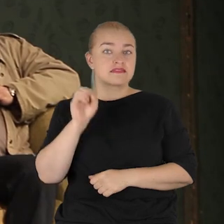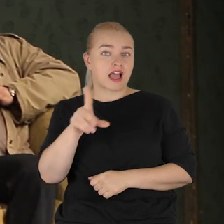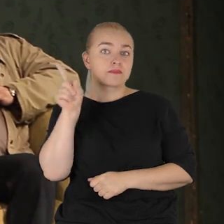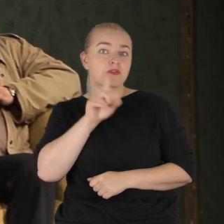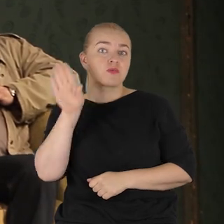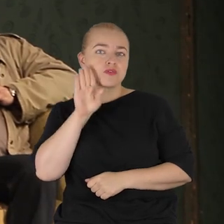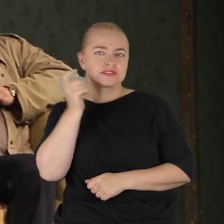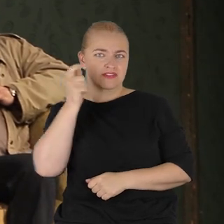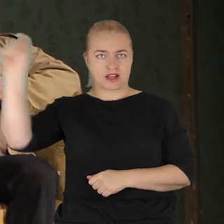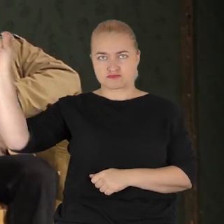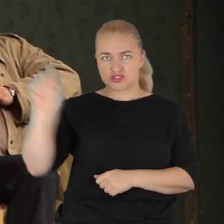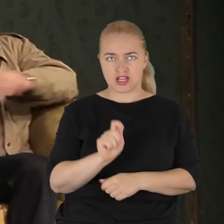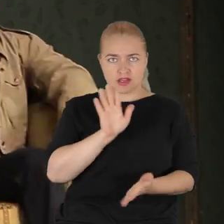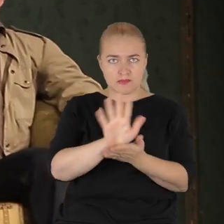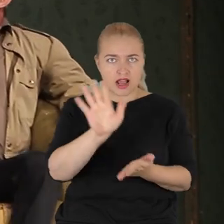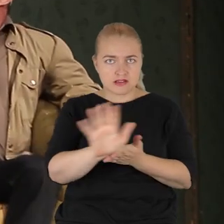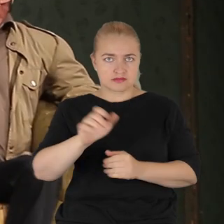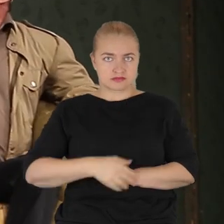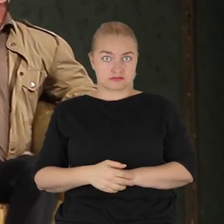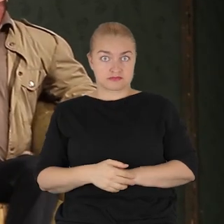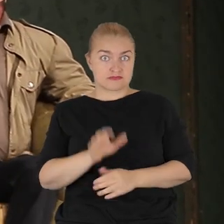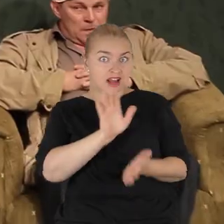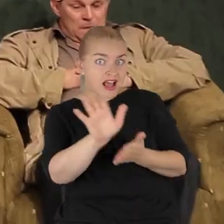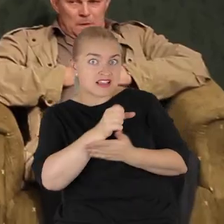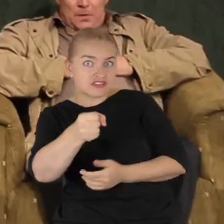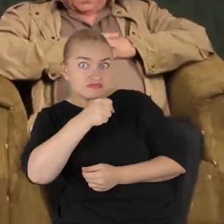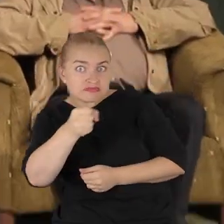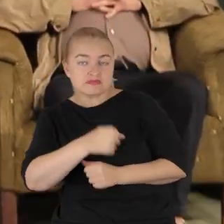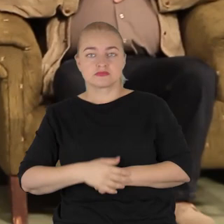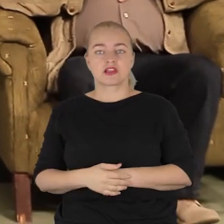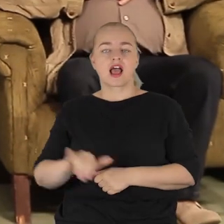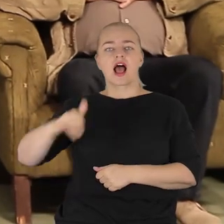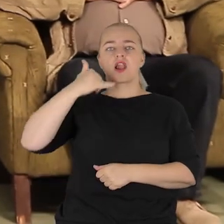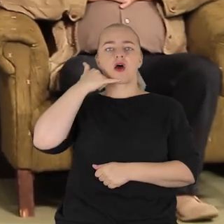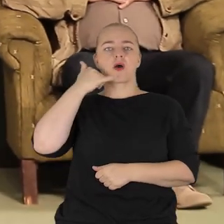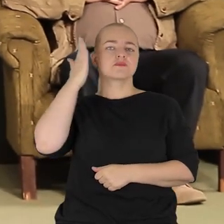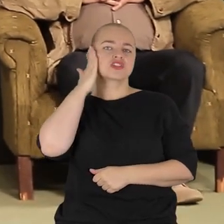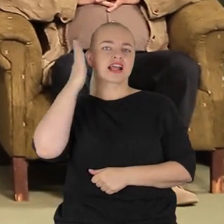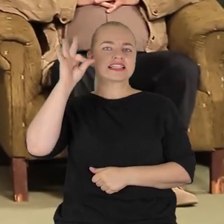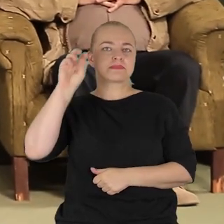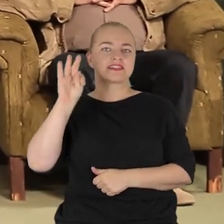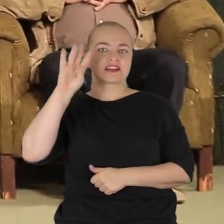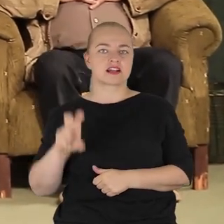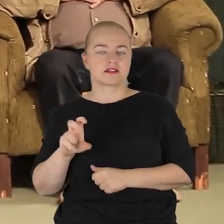prawdopodobnie zaraz pojawi się tu prasa. Prasa? Halo, mieszkanie państwa Smysz.